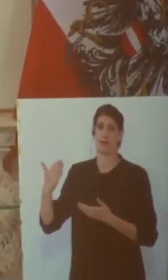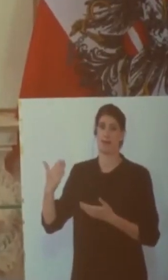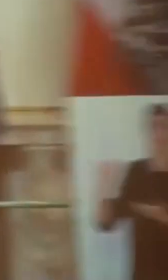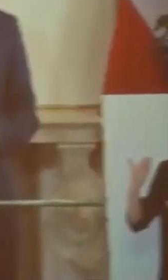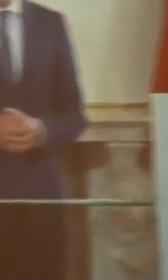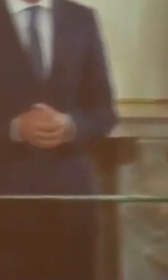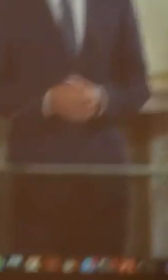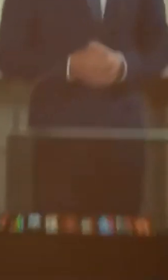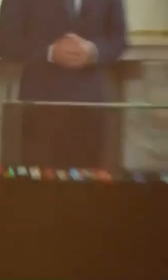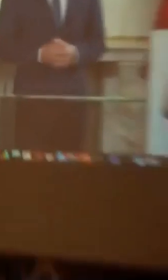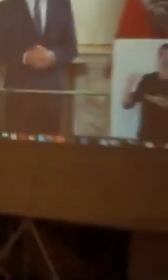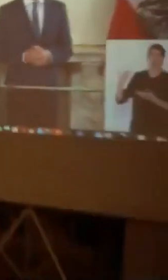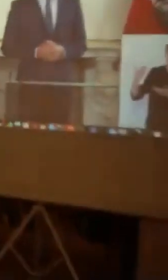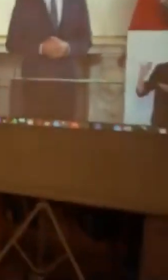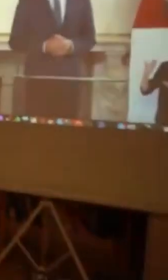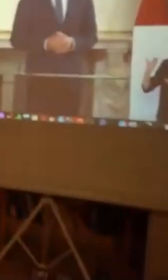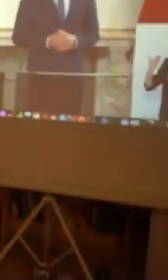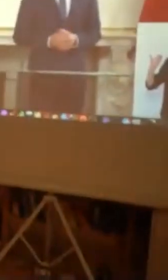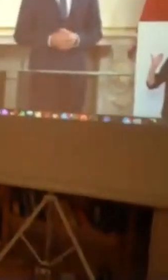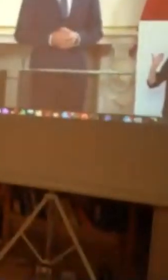Also es geht darum, die weltweiten